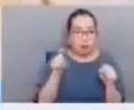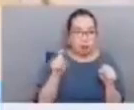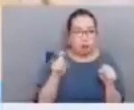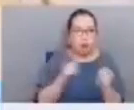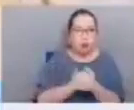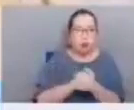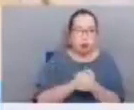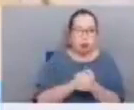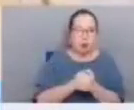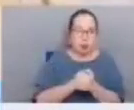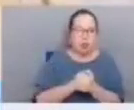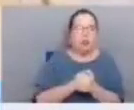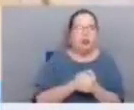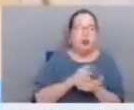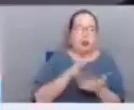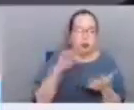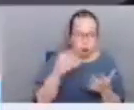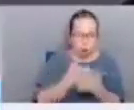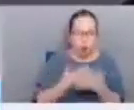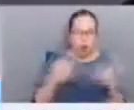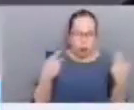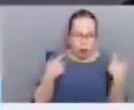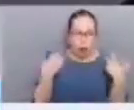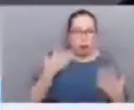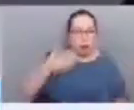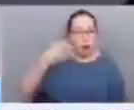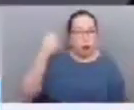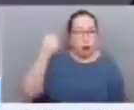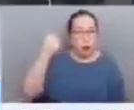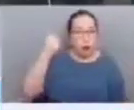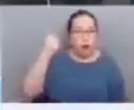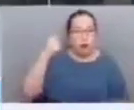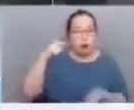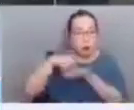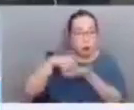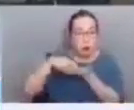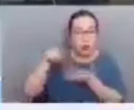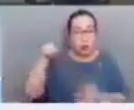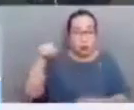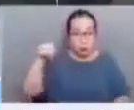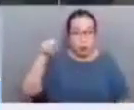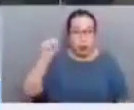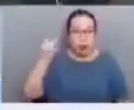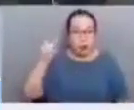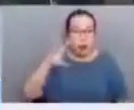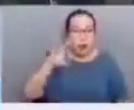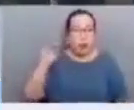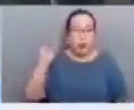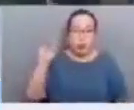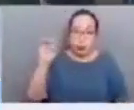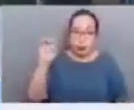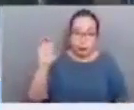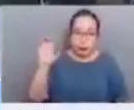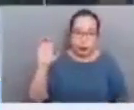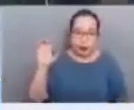Loan Program, yung sekraki, nagsimula rin to kahapon. Ano? Pwede na kami, nagsisimula na kami tumanggap ng application.